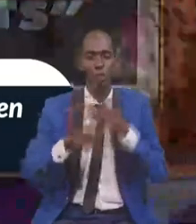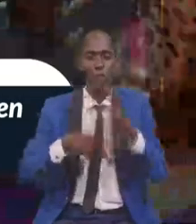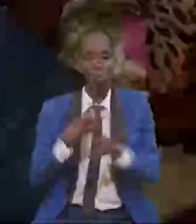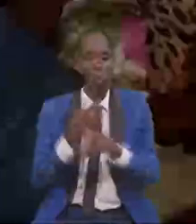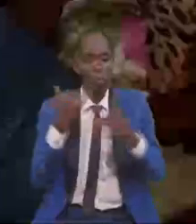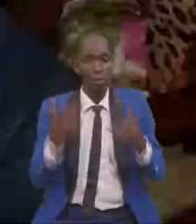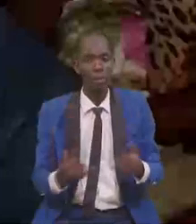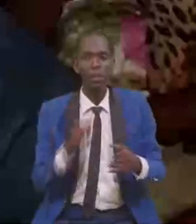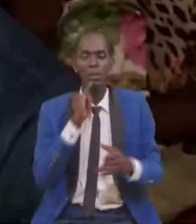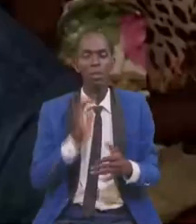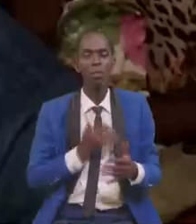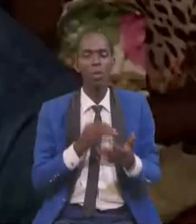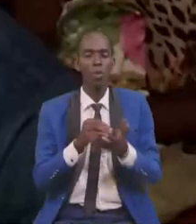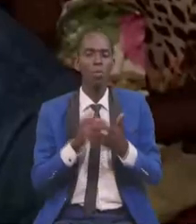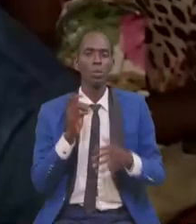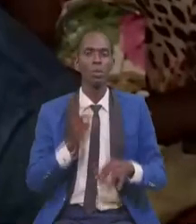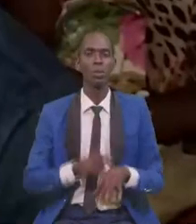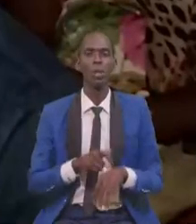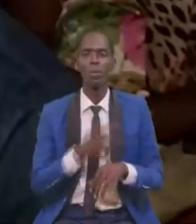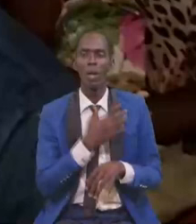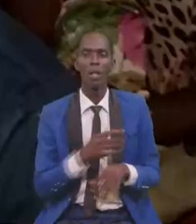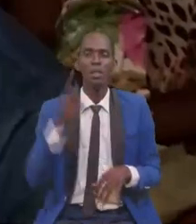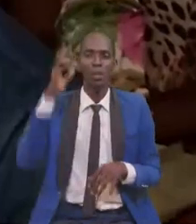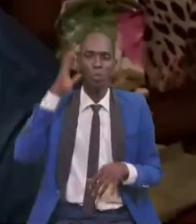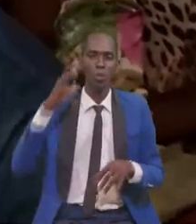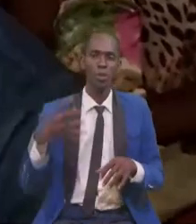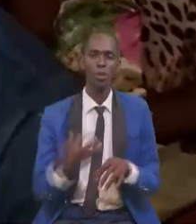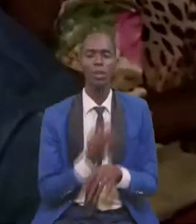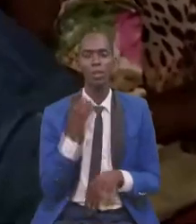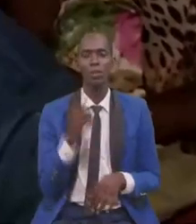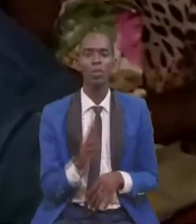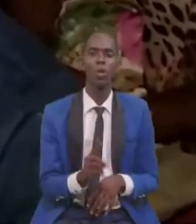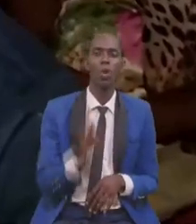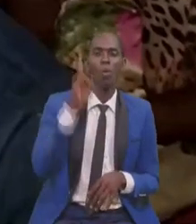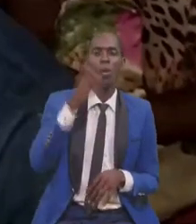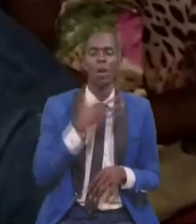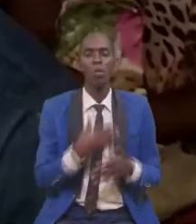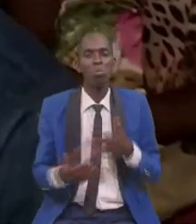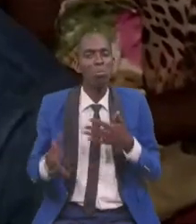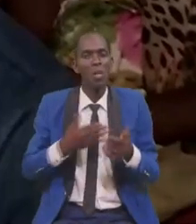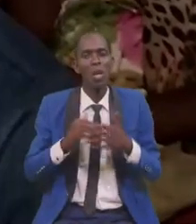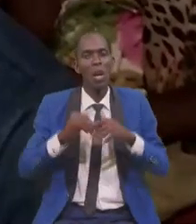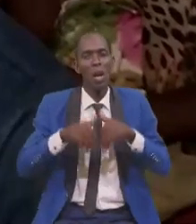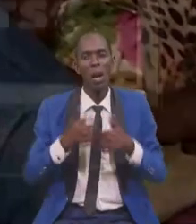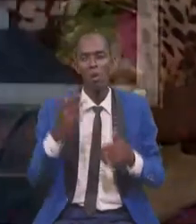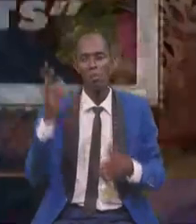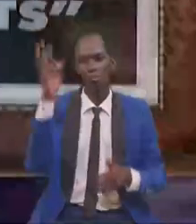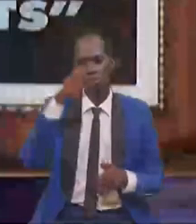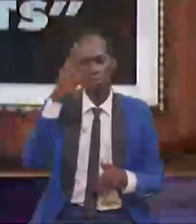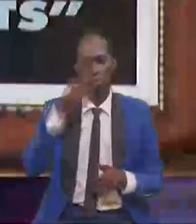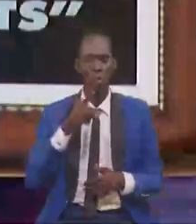tour. Il va prendre votre vie. Il va vous relever. Et quelle que soit l'ignorance que vous